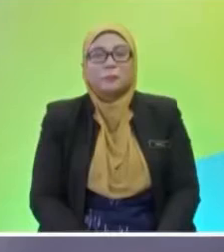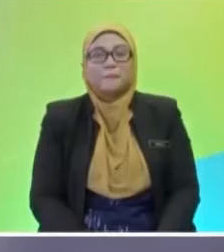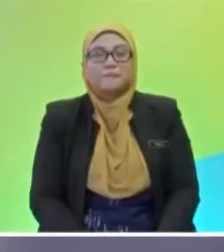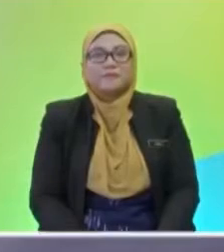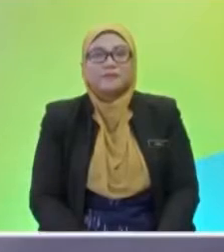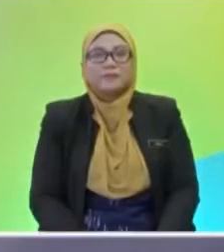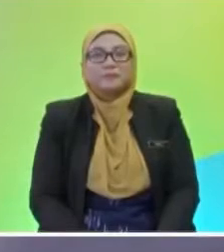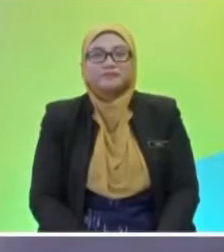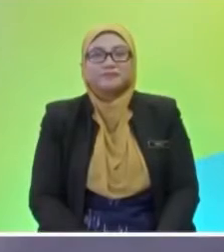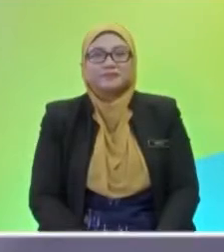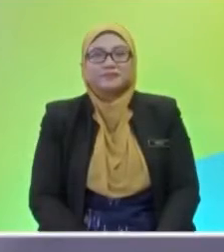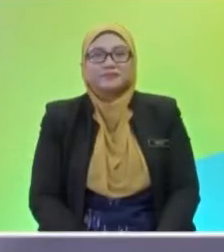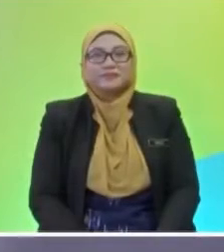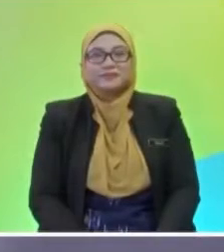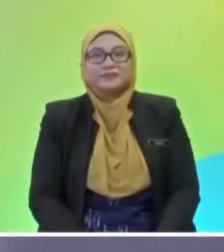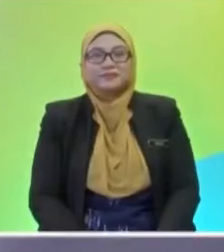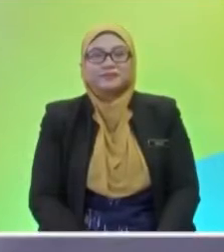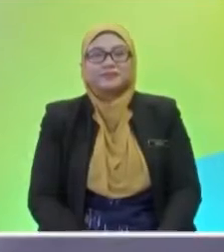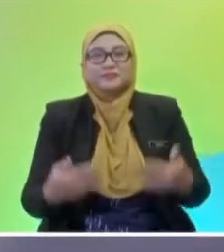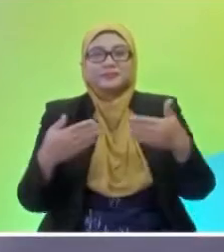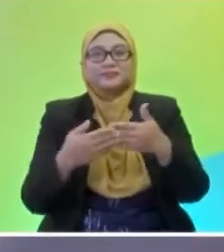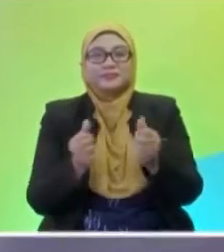Okey. Ialah pemegang bateri ya, cikgu? Ya, pemegang bateri.